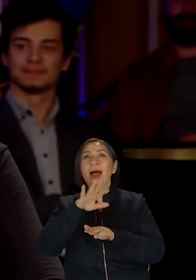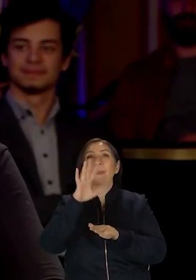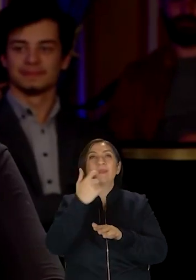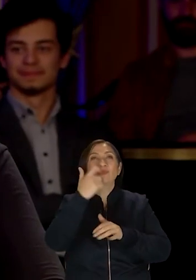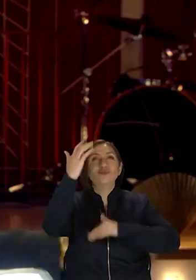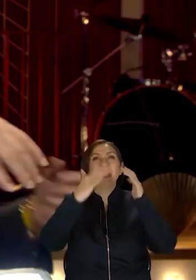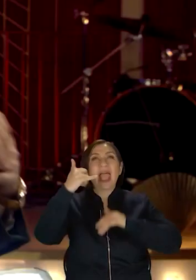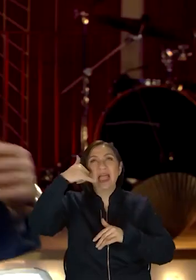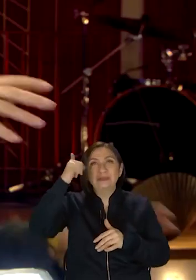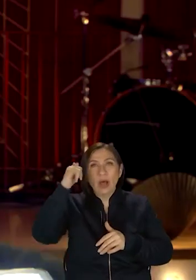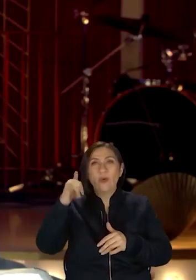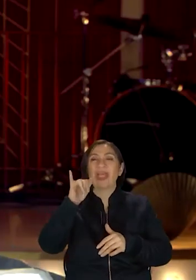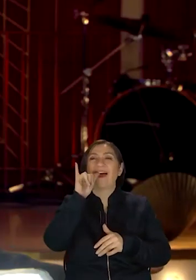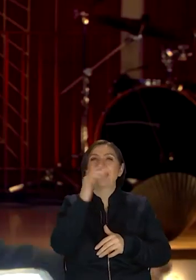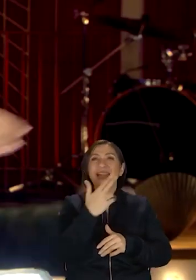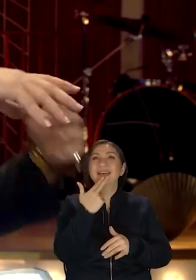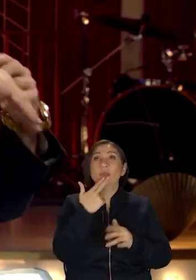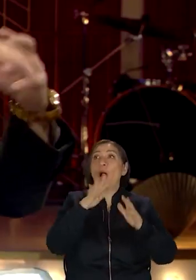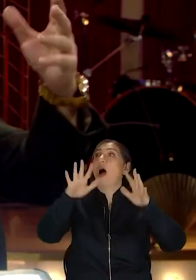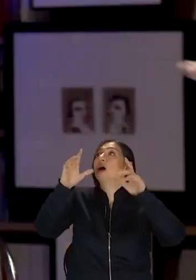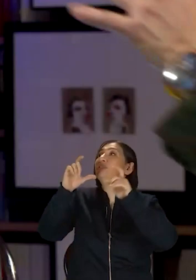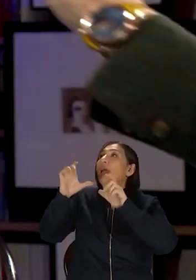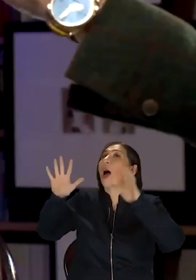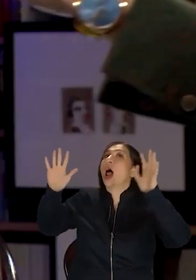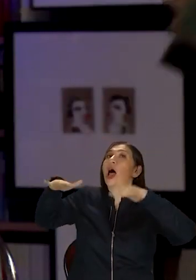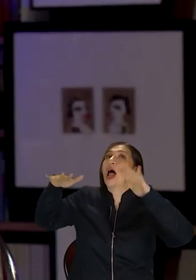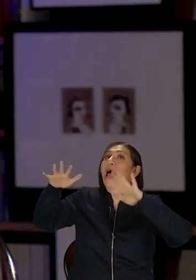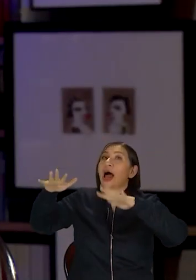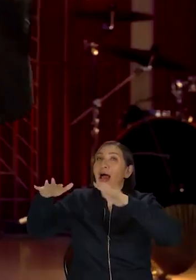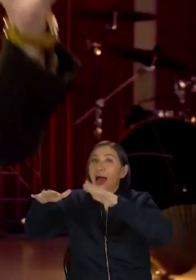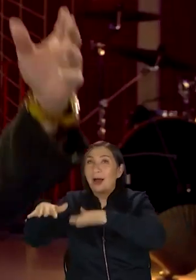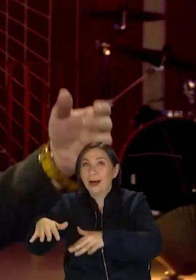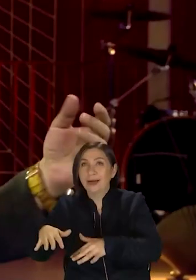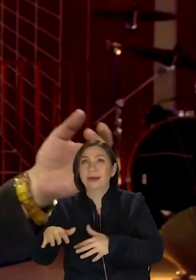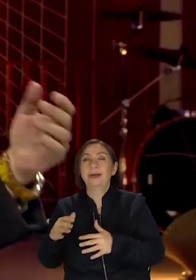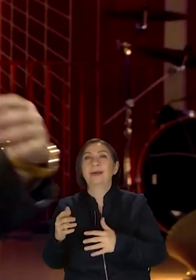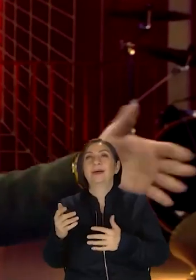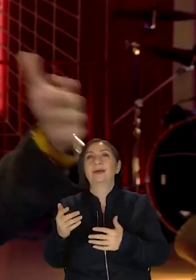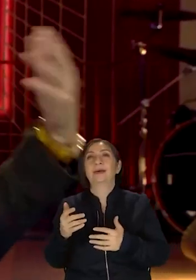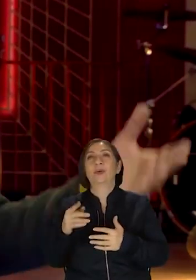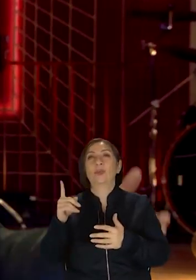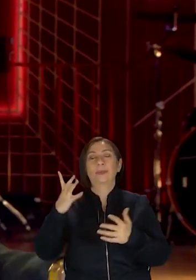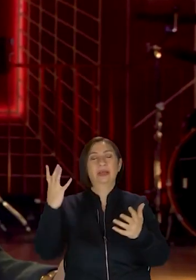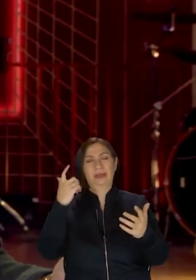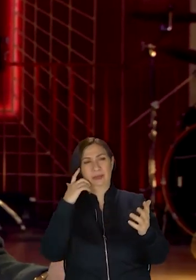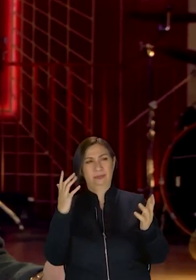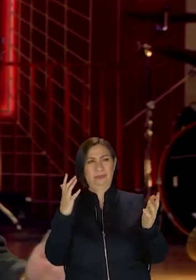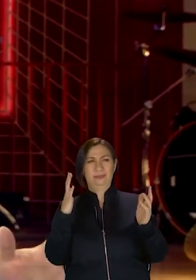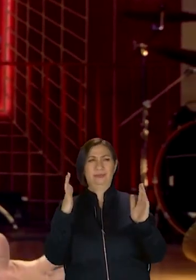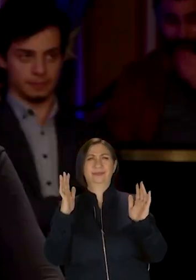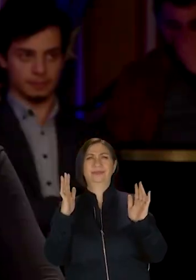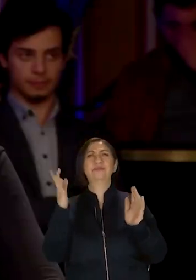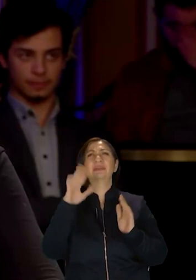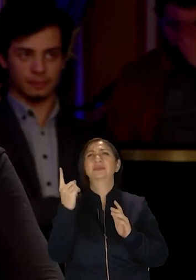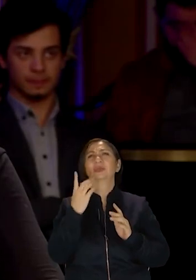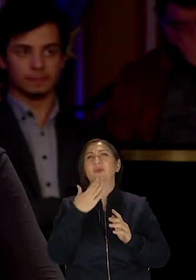yaş İspanyol, İtalyan kadını da ooo Can Yaman hırın hırın hırın hırın falan filan. Bu bir sarsalandı. Başka